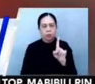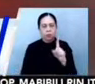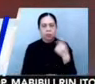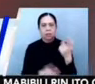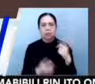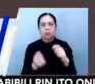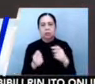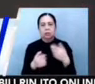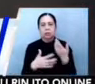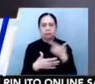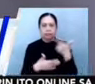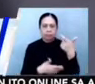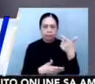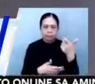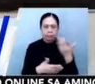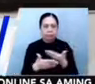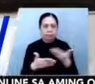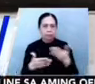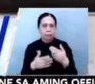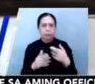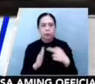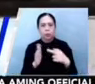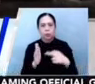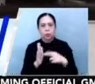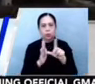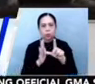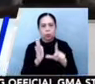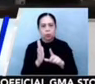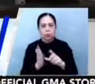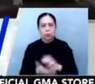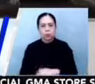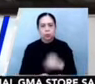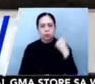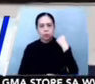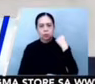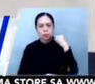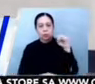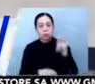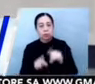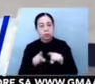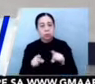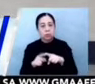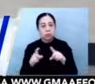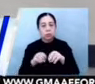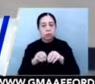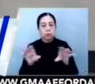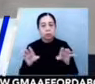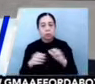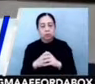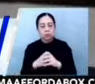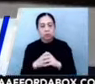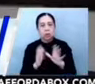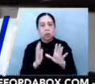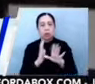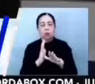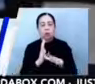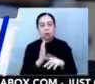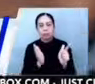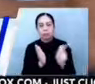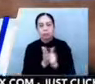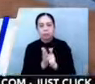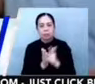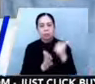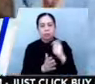Firearms and Ammunition Regulation Act. Lumabag din ang suspect sa ipinaiiral na COMELEC gun ban sa barangay